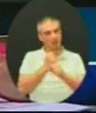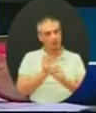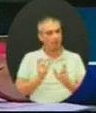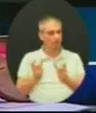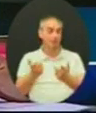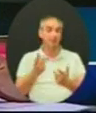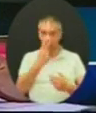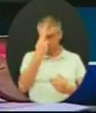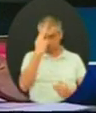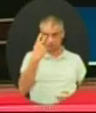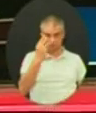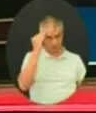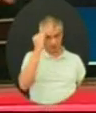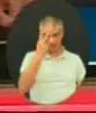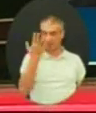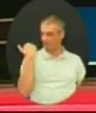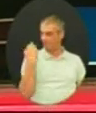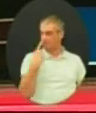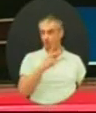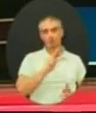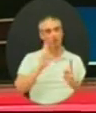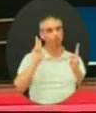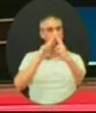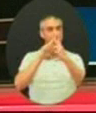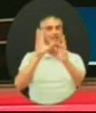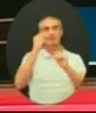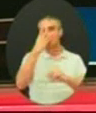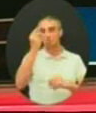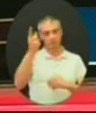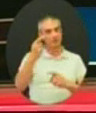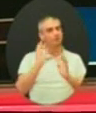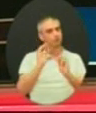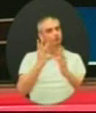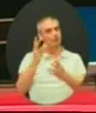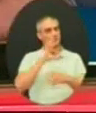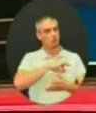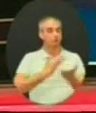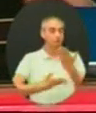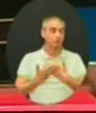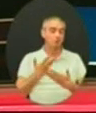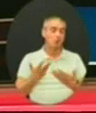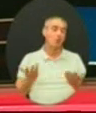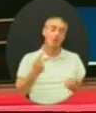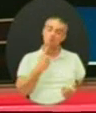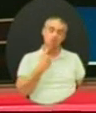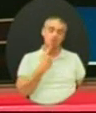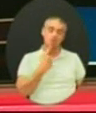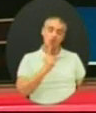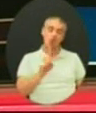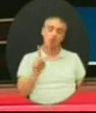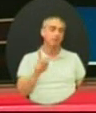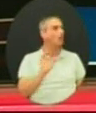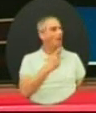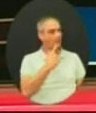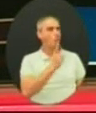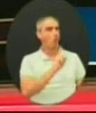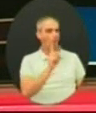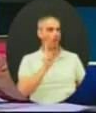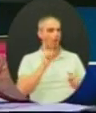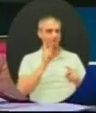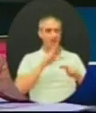אצל פוטין, את זוכרת, לפני כמה שבועות נועד לקבל את שיתוף הפעולה של הרוסים, הם אמרו נייט. הם אמרו נייט, ובכל זאת